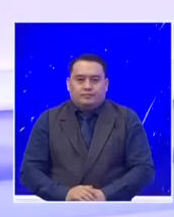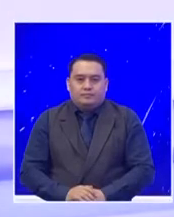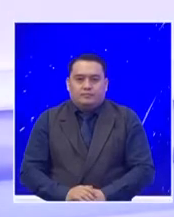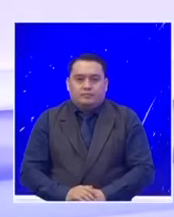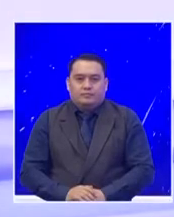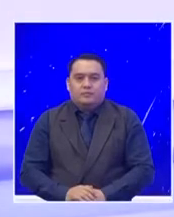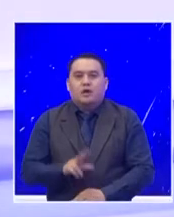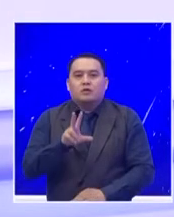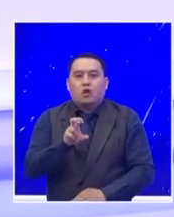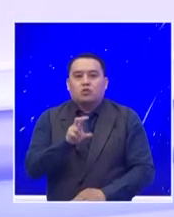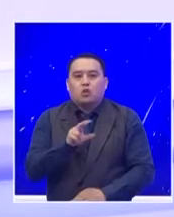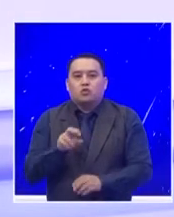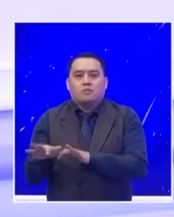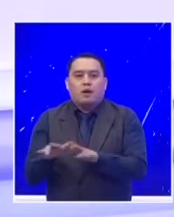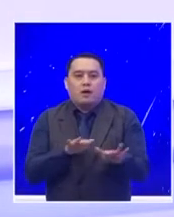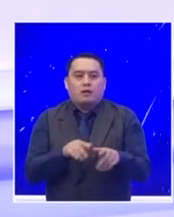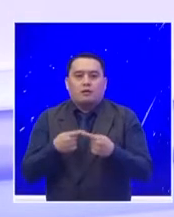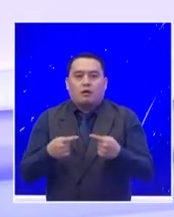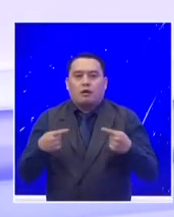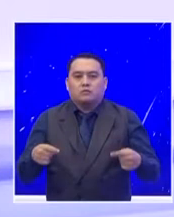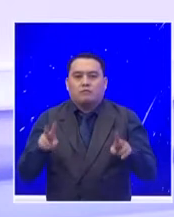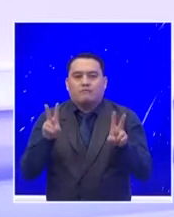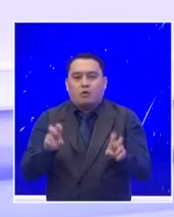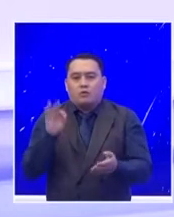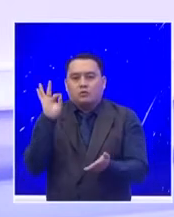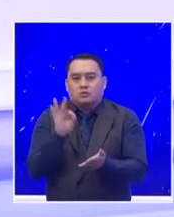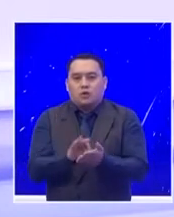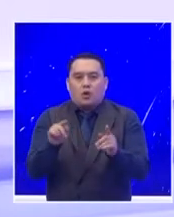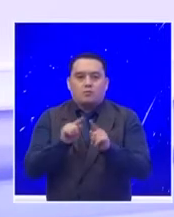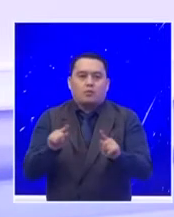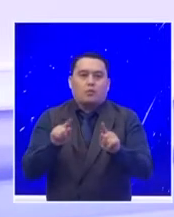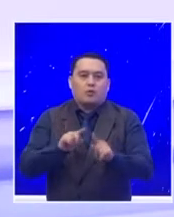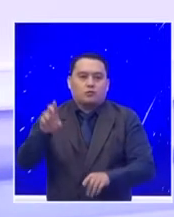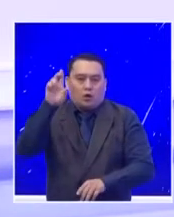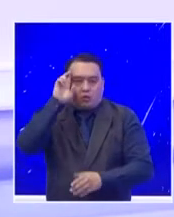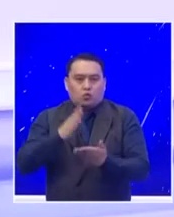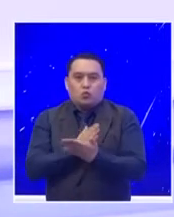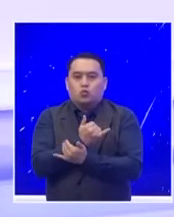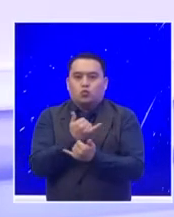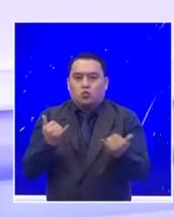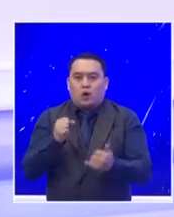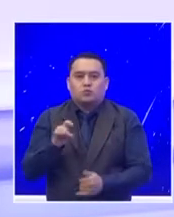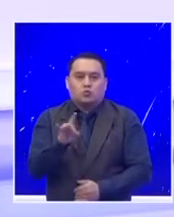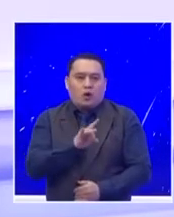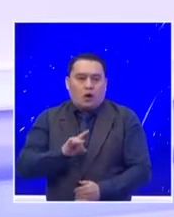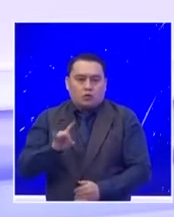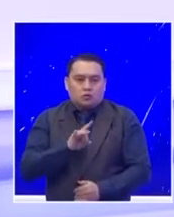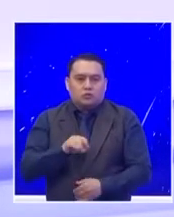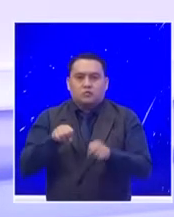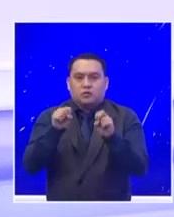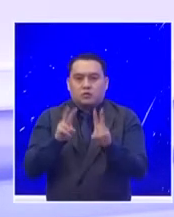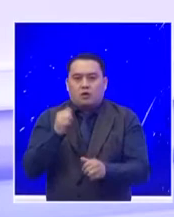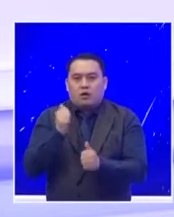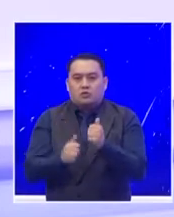Почти около 300 мероприятий разного формата проведено в целях популяризации государственных услуг в Аксуйском районе. По словам